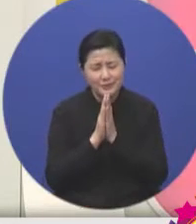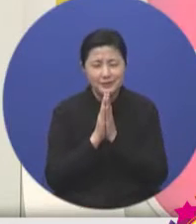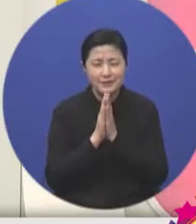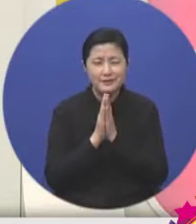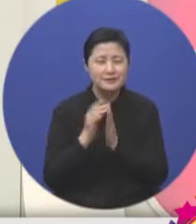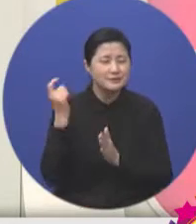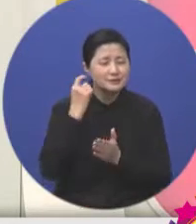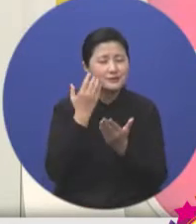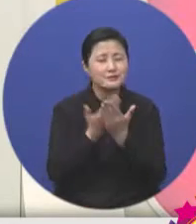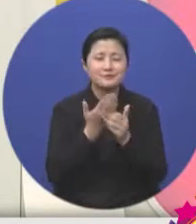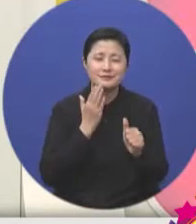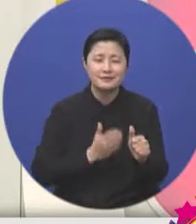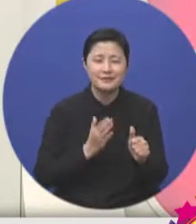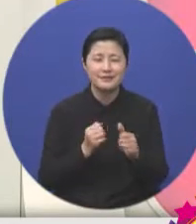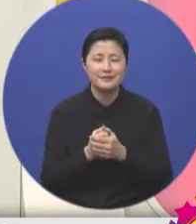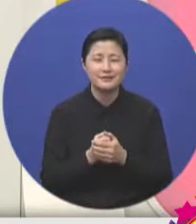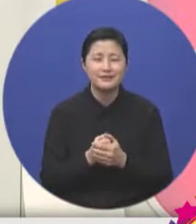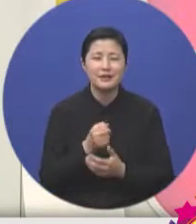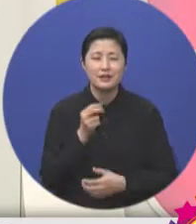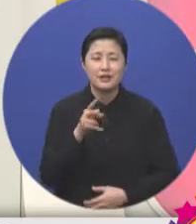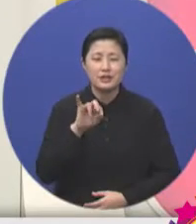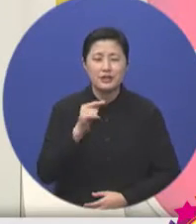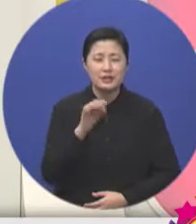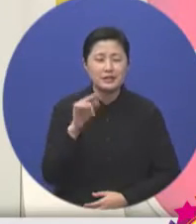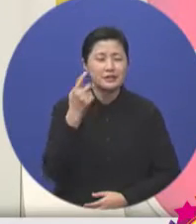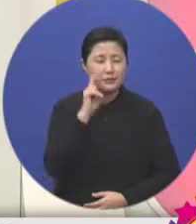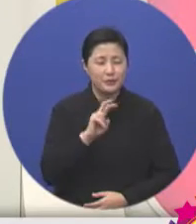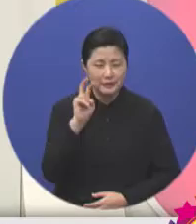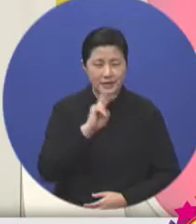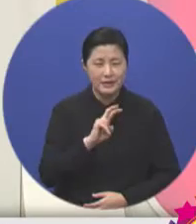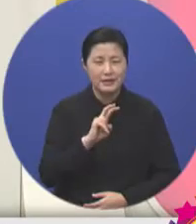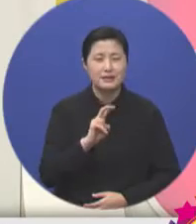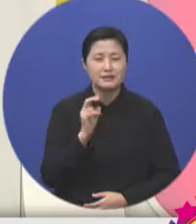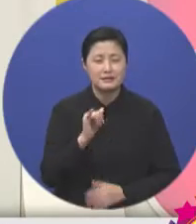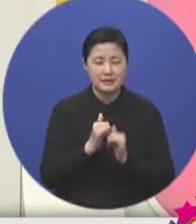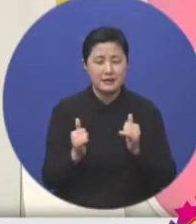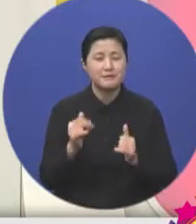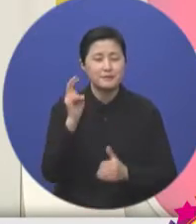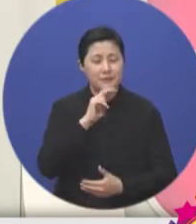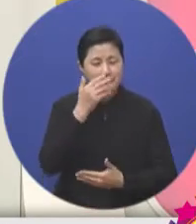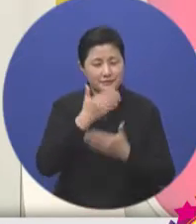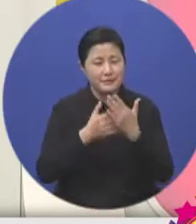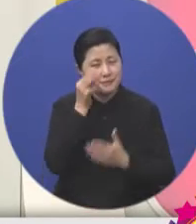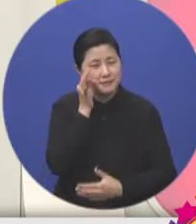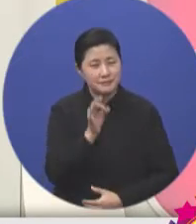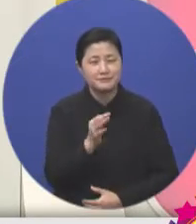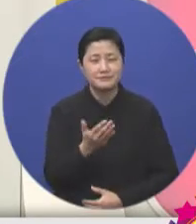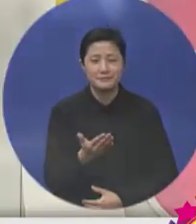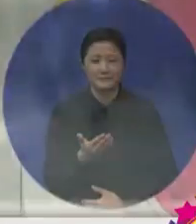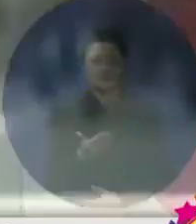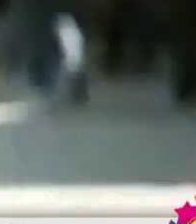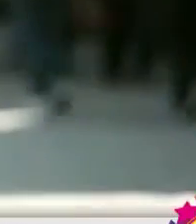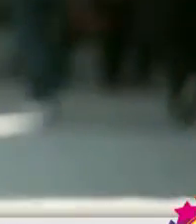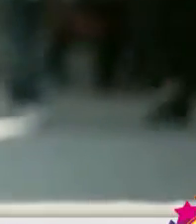네, 들어주세요. 여정인의 노래죠. 이 사람을 지켜주세요. 듣고 옵니다. 네.